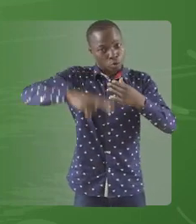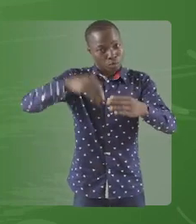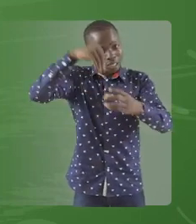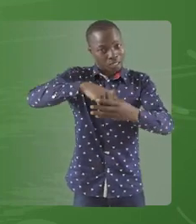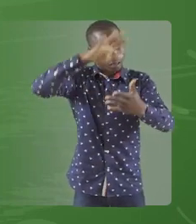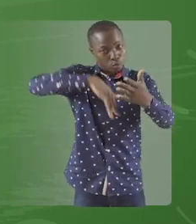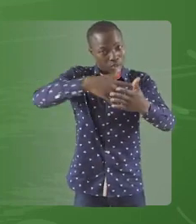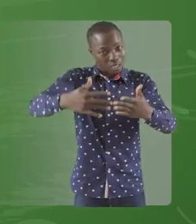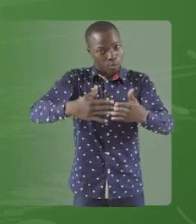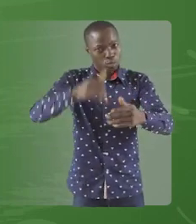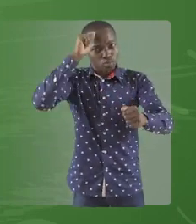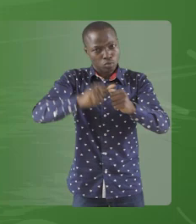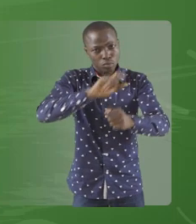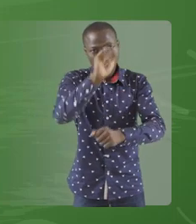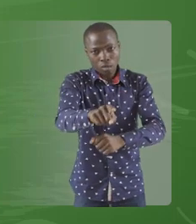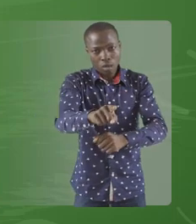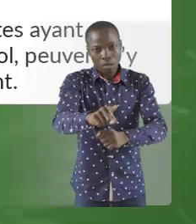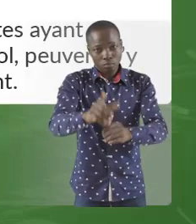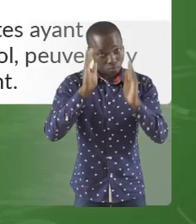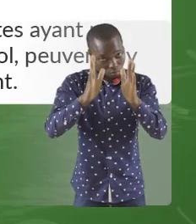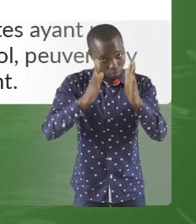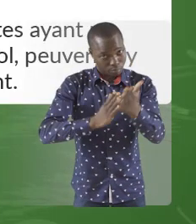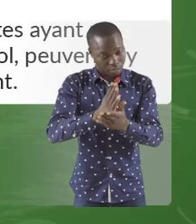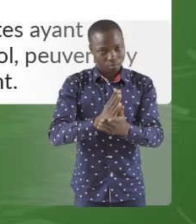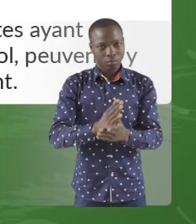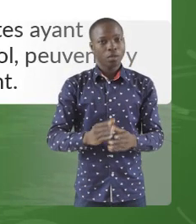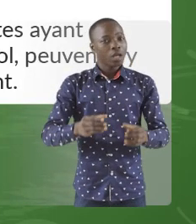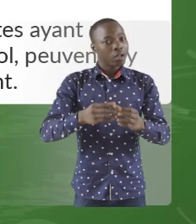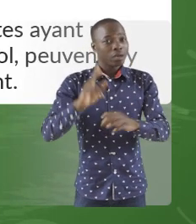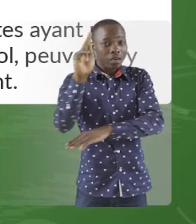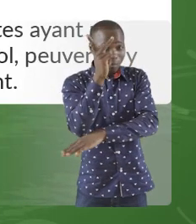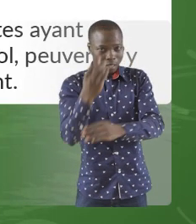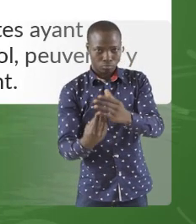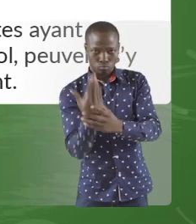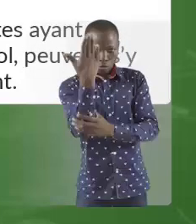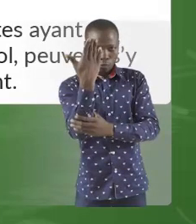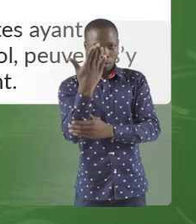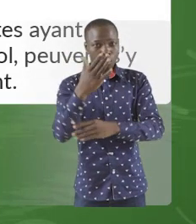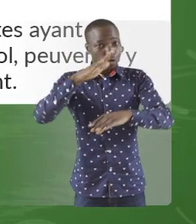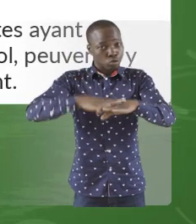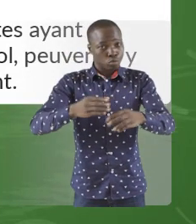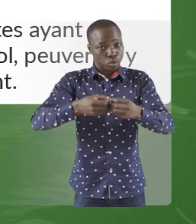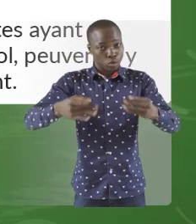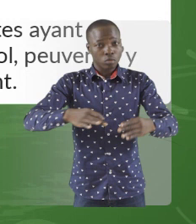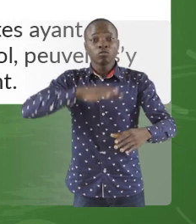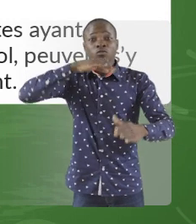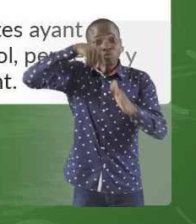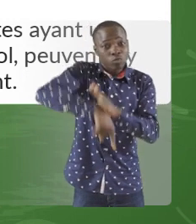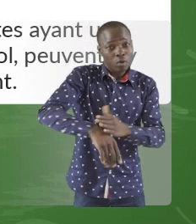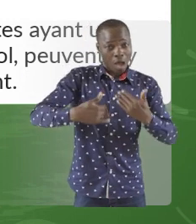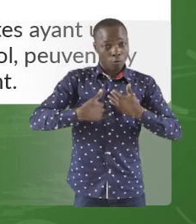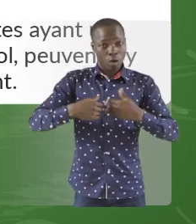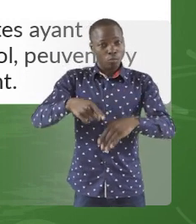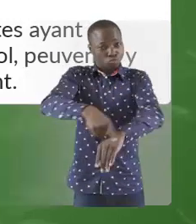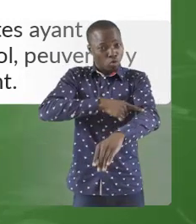avons constaté tout à l'heure? Alors, les plantes qui se développent sur les sols ferralitiques ont de longues